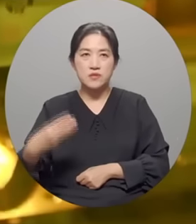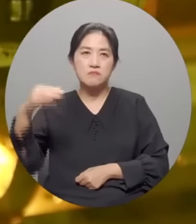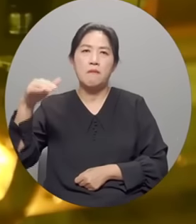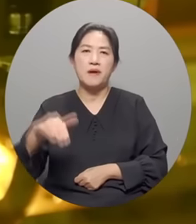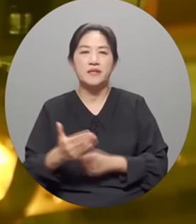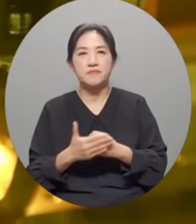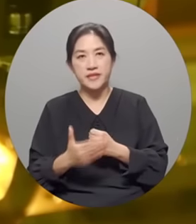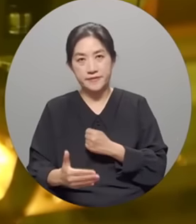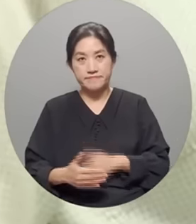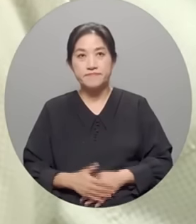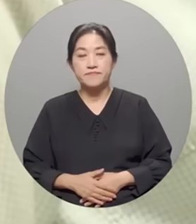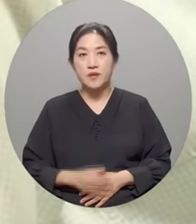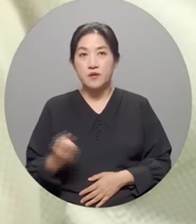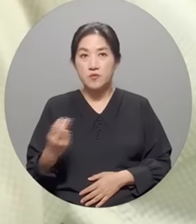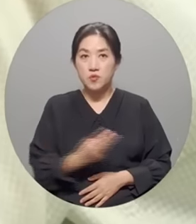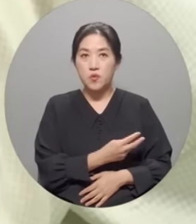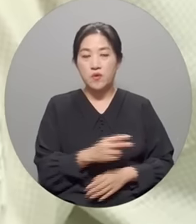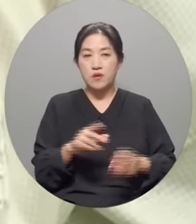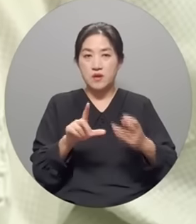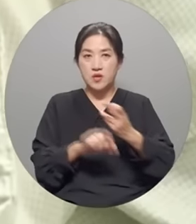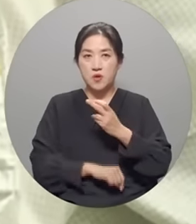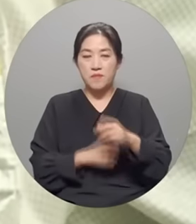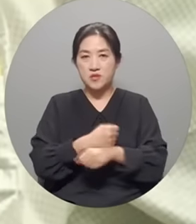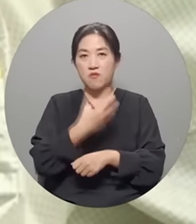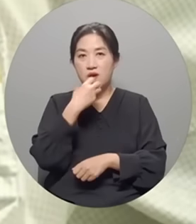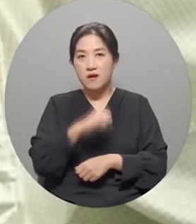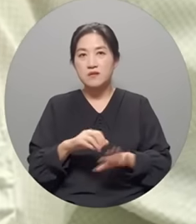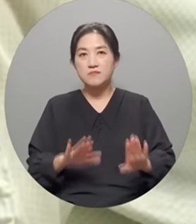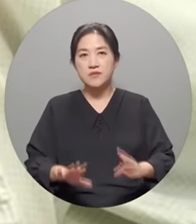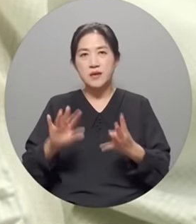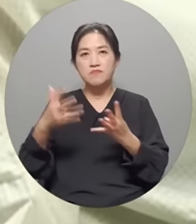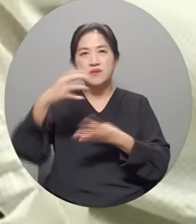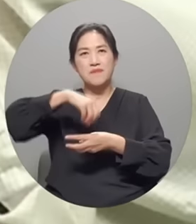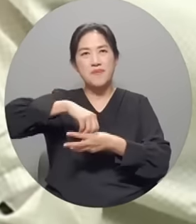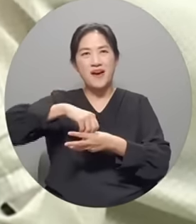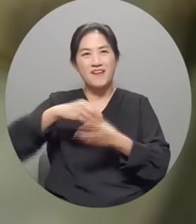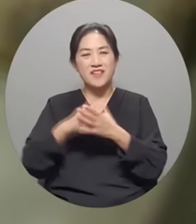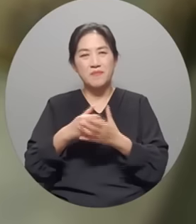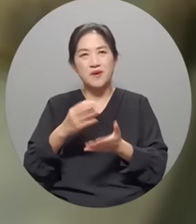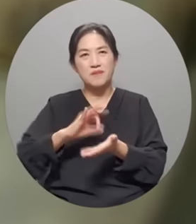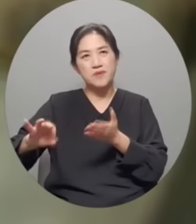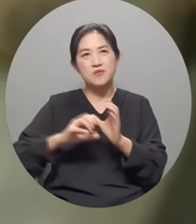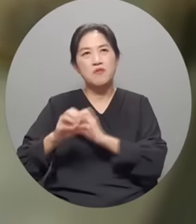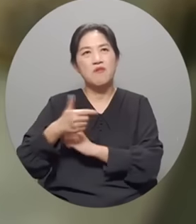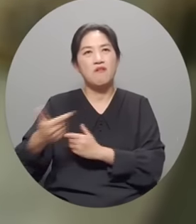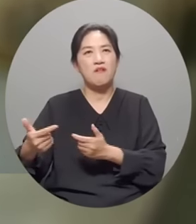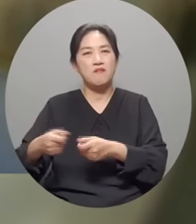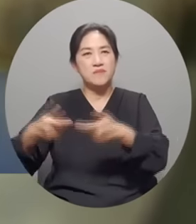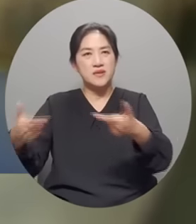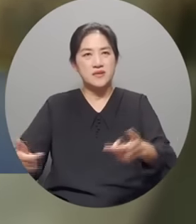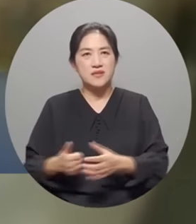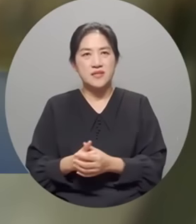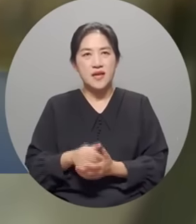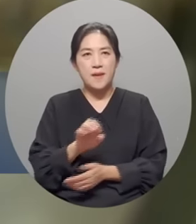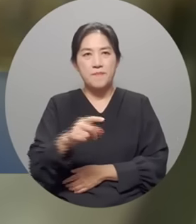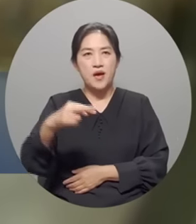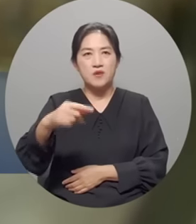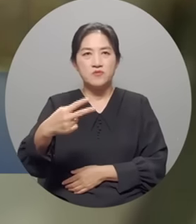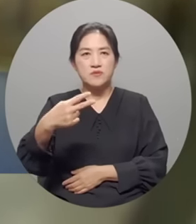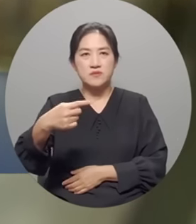때문입니다. 여기에 연말 성과급을 이번 분기에 반영해 비용이 늘어난 것으로 보입니다. 일단 파운드리 쪽